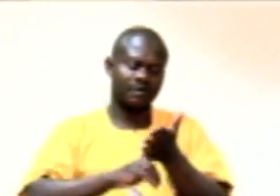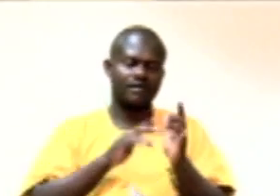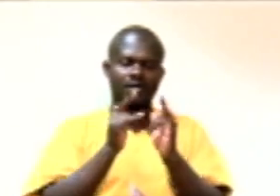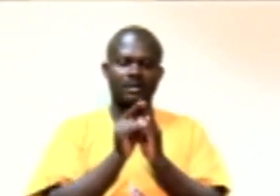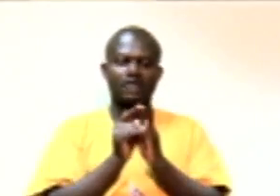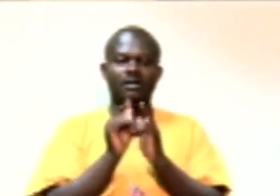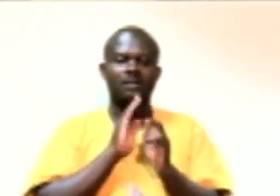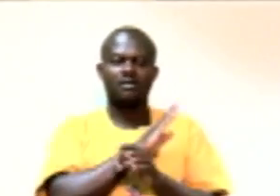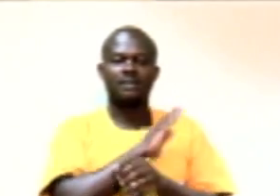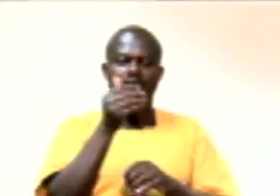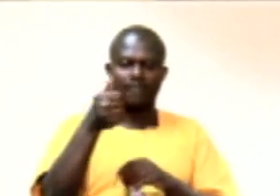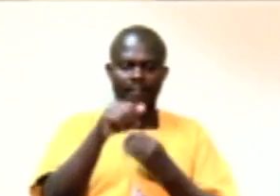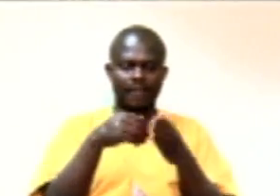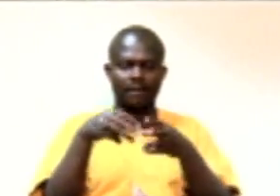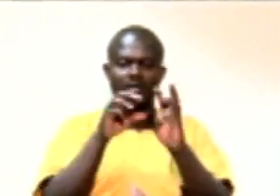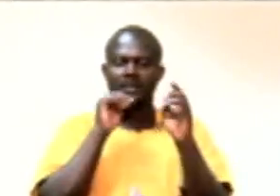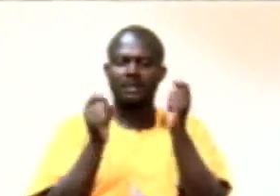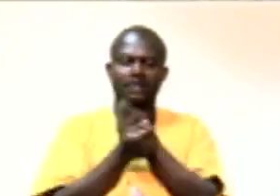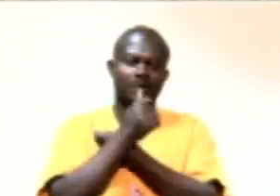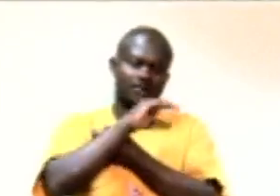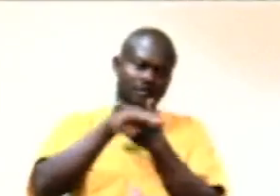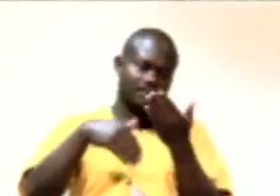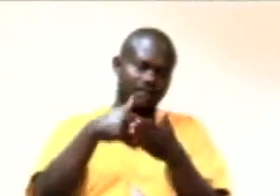n'inama y'ubutegetsi yayo, ku buryo nta gihindutse byose